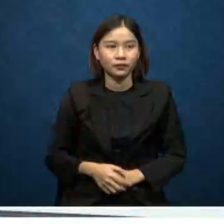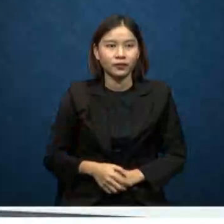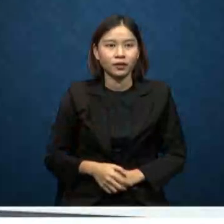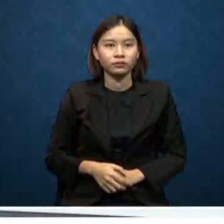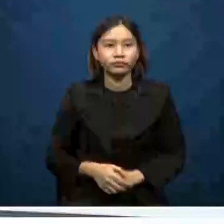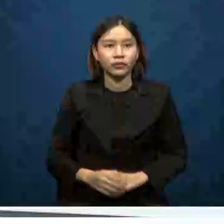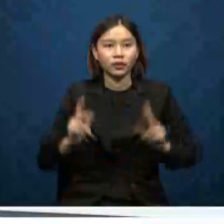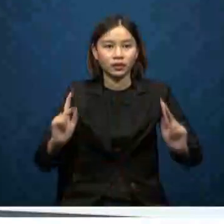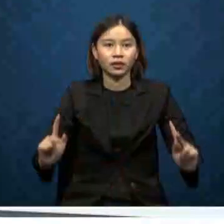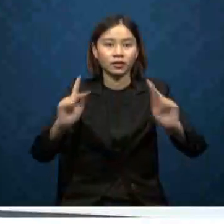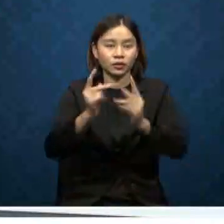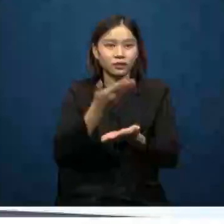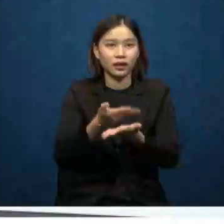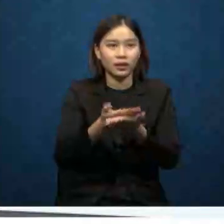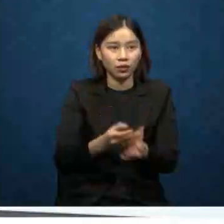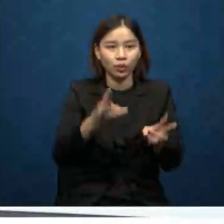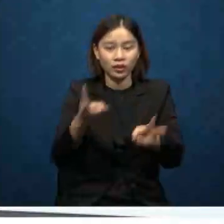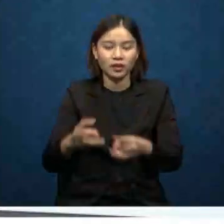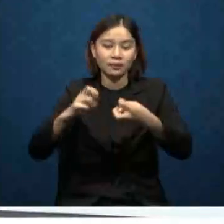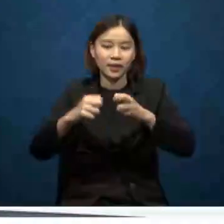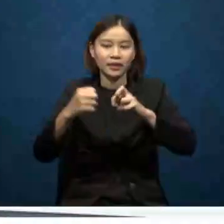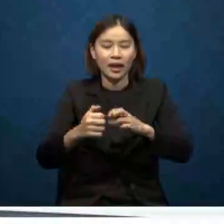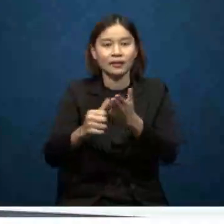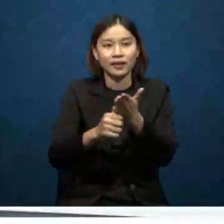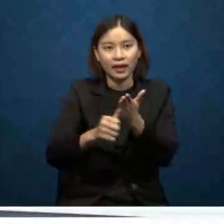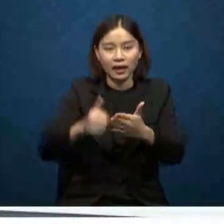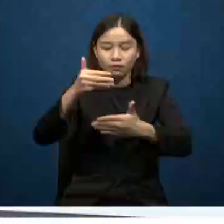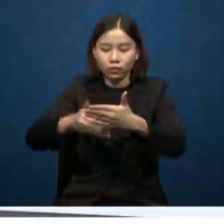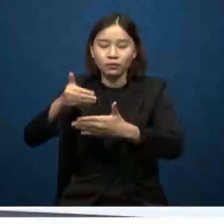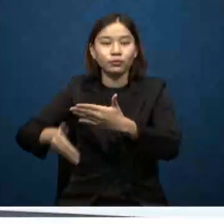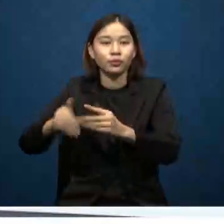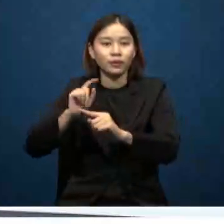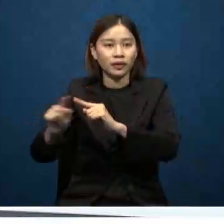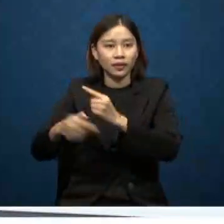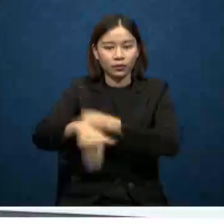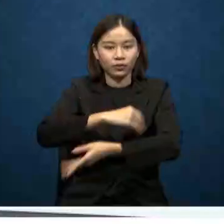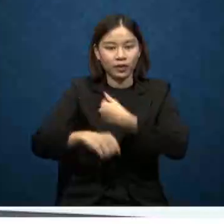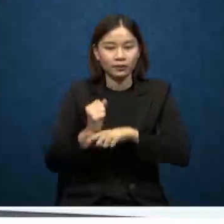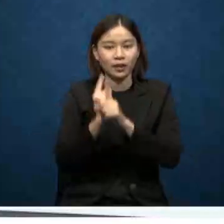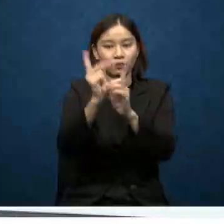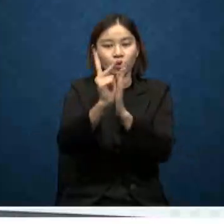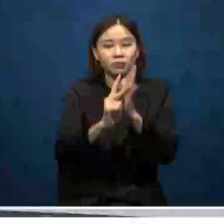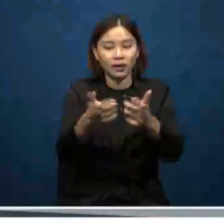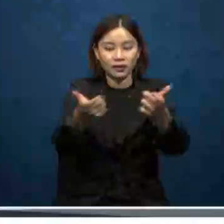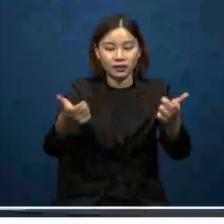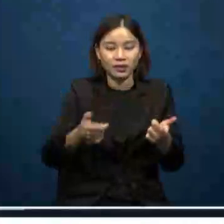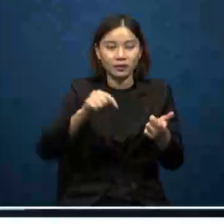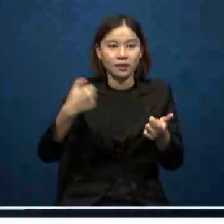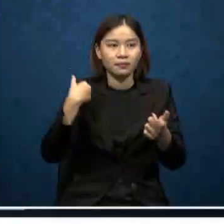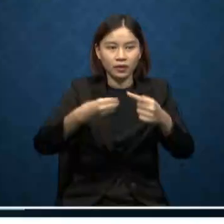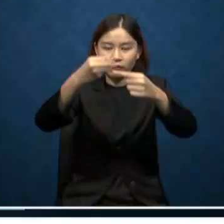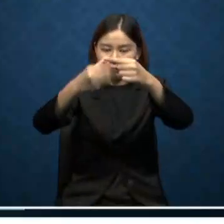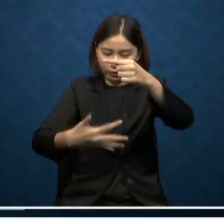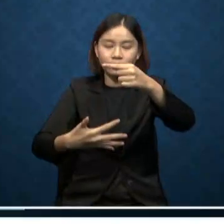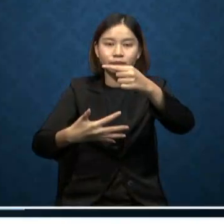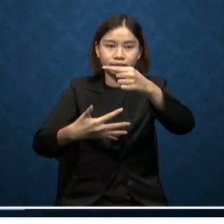้ปัห Außerdemick็เหยไจะเหือนประการ